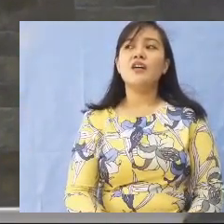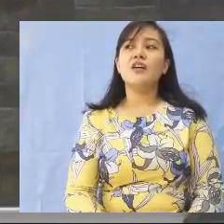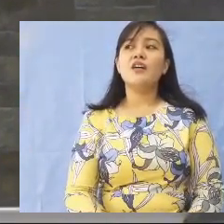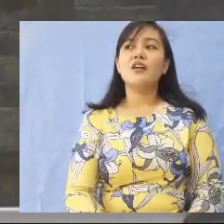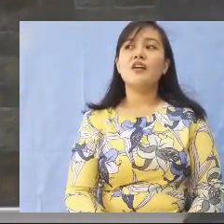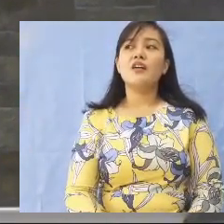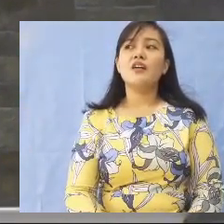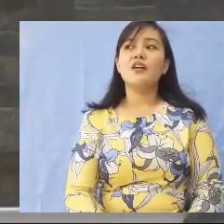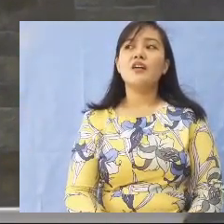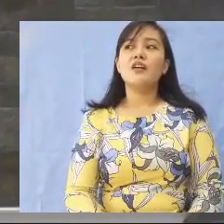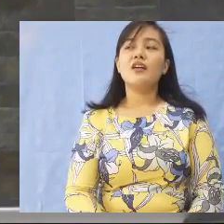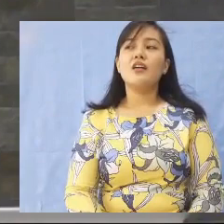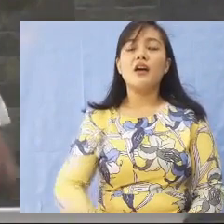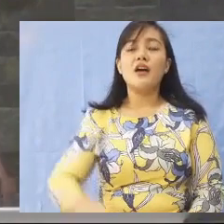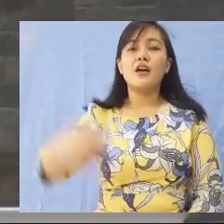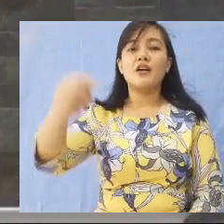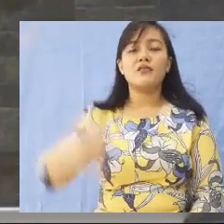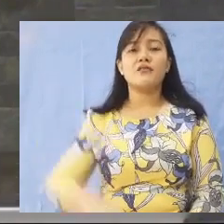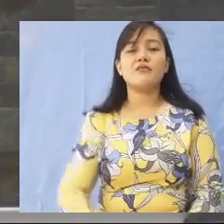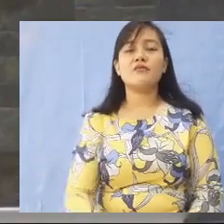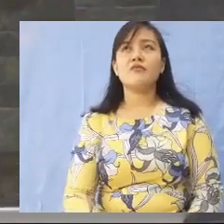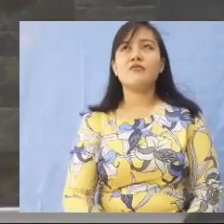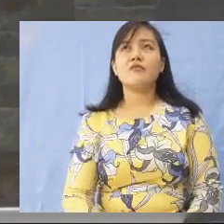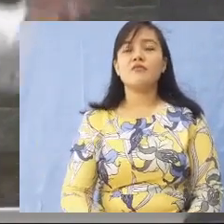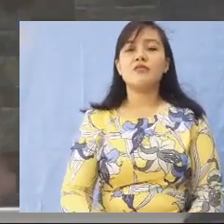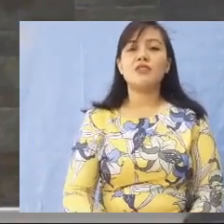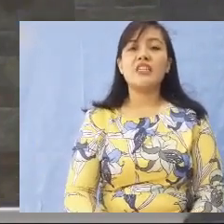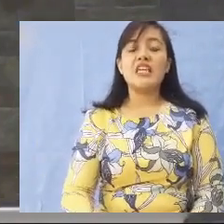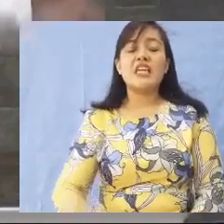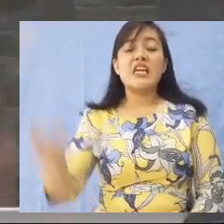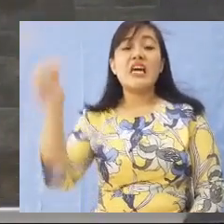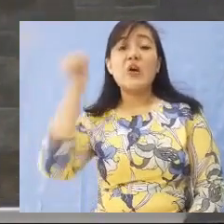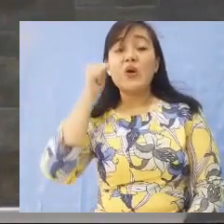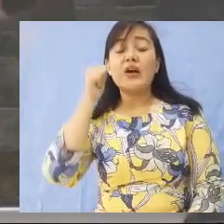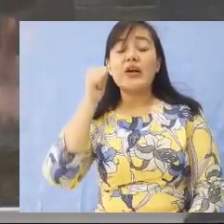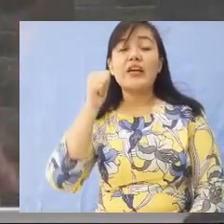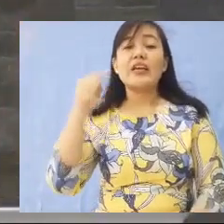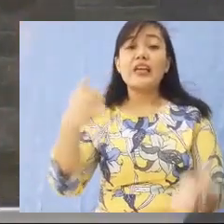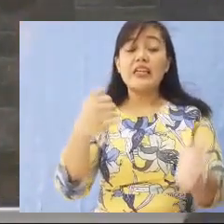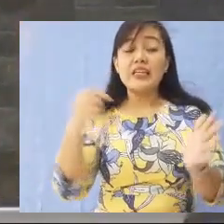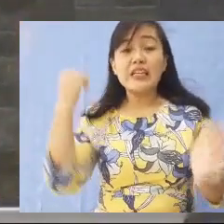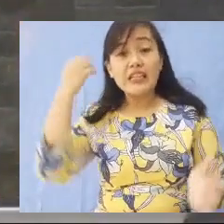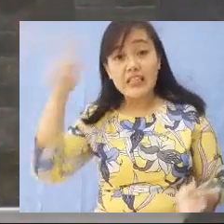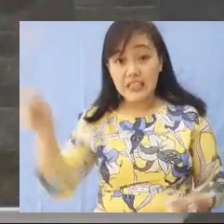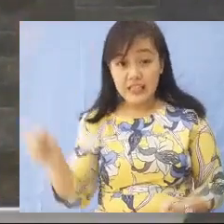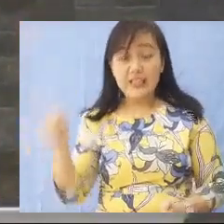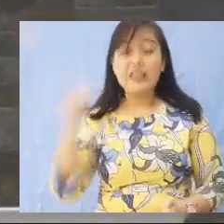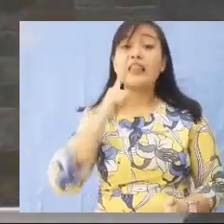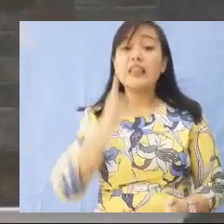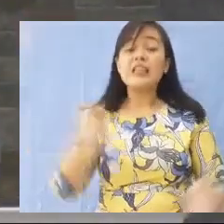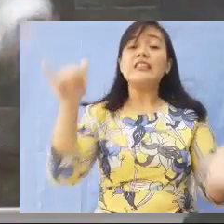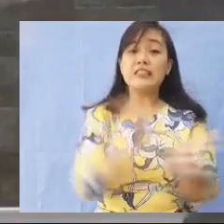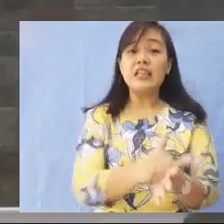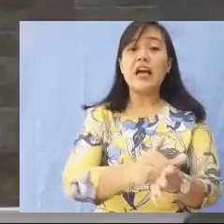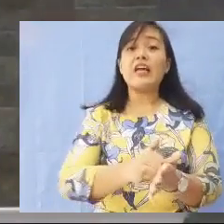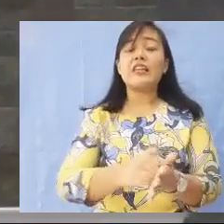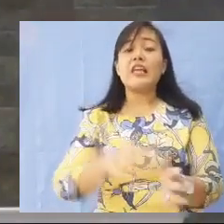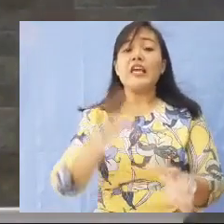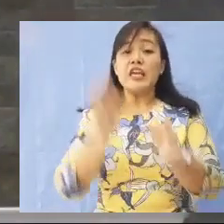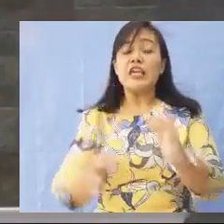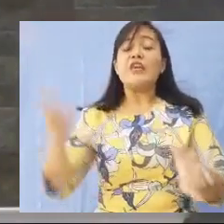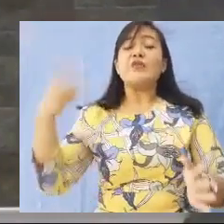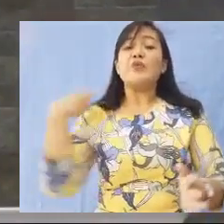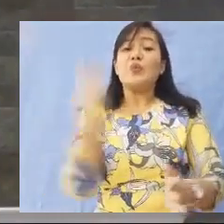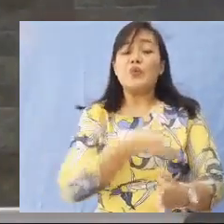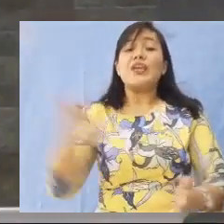eh. Bakit? Nandoon po yung refreshment, nandoon yung encouragement eh. How much more kung yung banal na